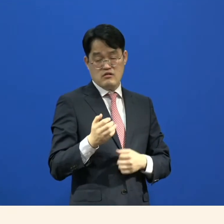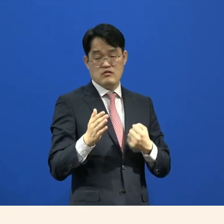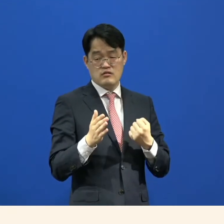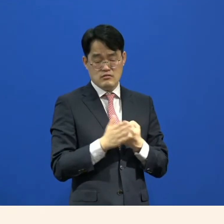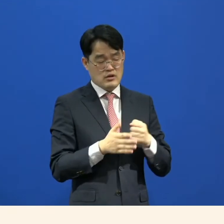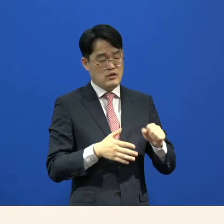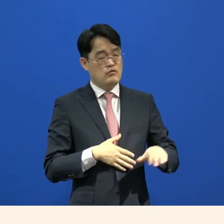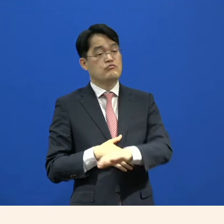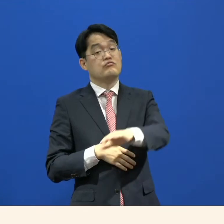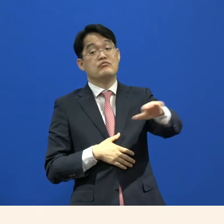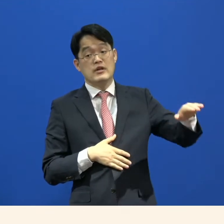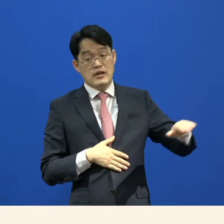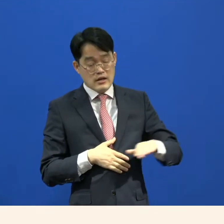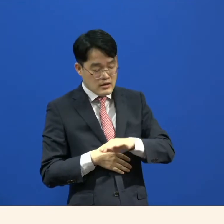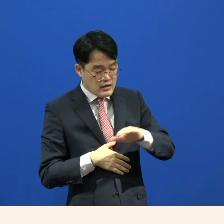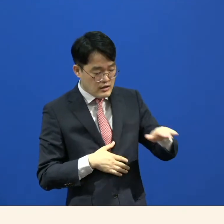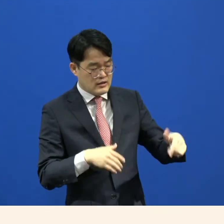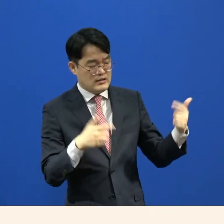걸 늘 염두에 둬요.